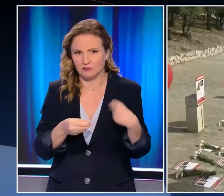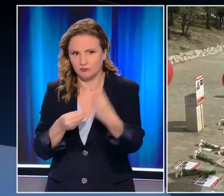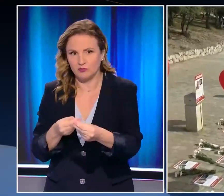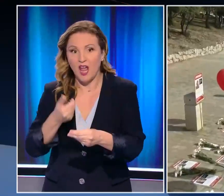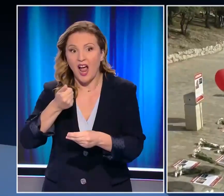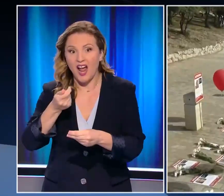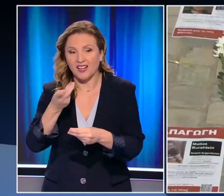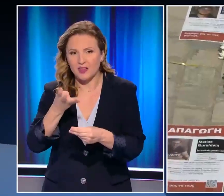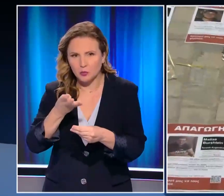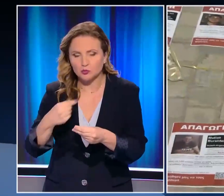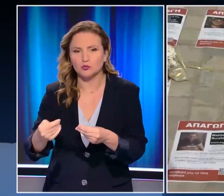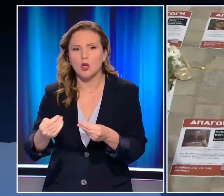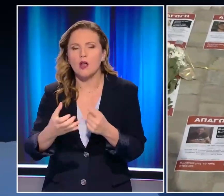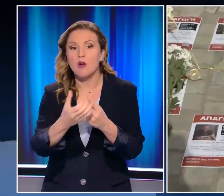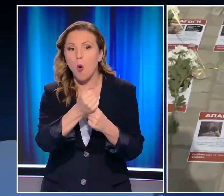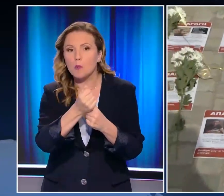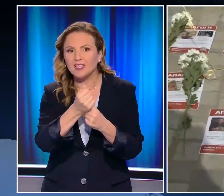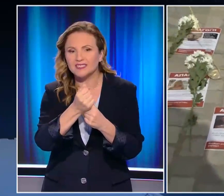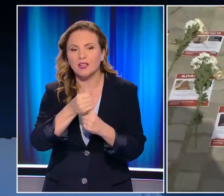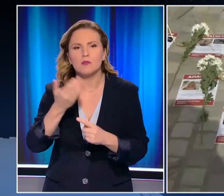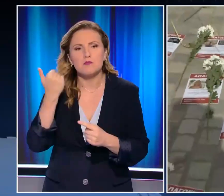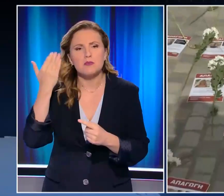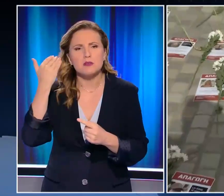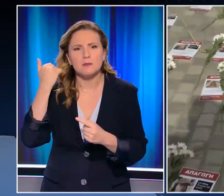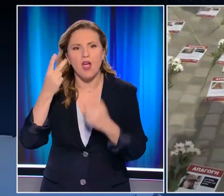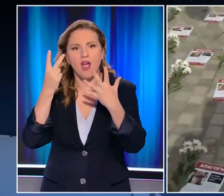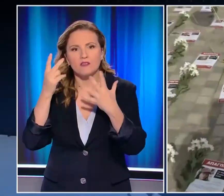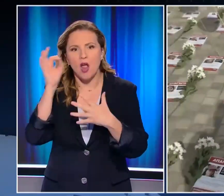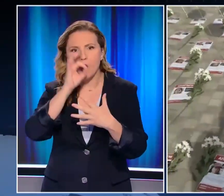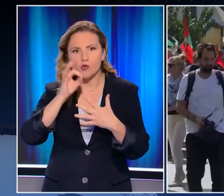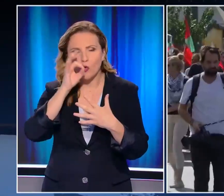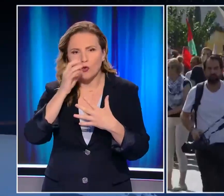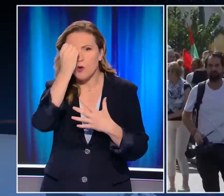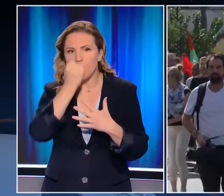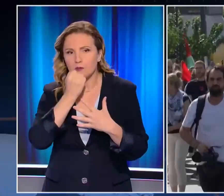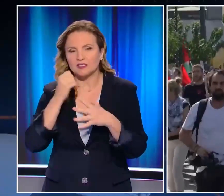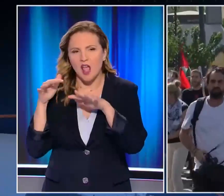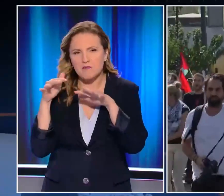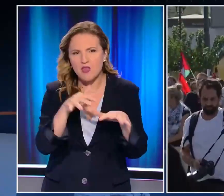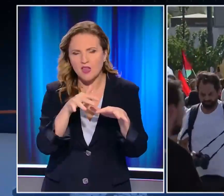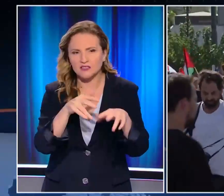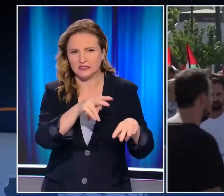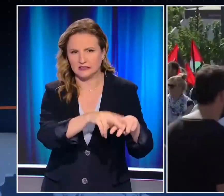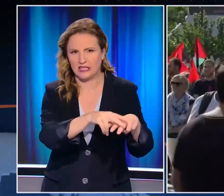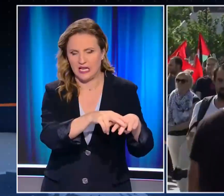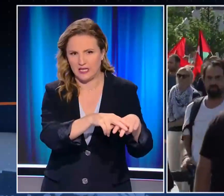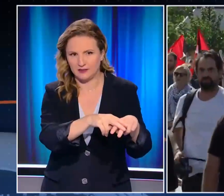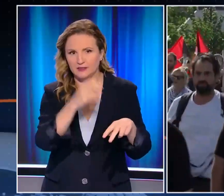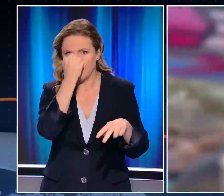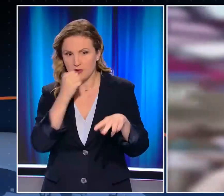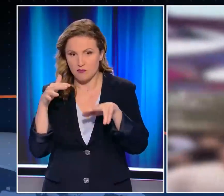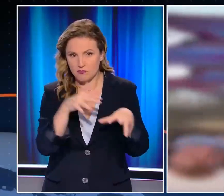των ανθρώπων που έχει επιβεβαιωθεί ότι εχμαλωτίστηκαν από τη Χαμάς στην επίθεση στις 7 Οκτωβρίου στο Ισραηλινό